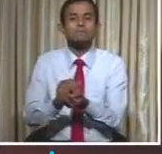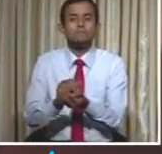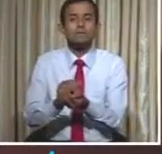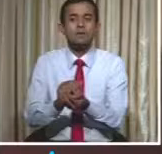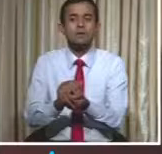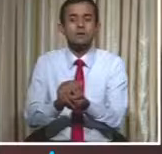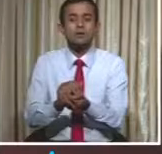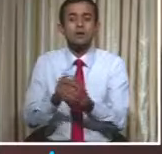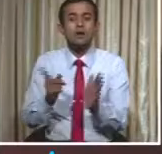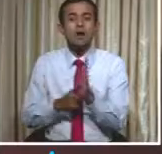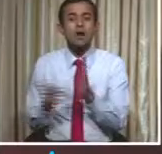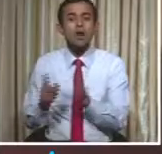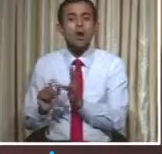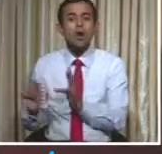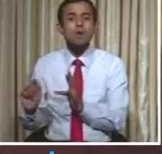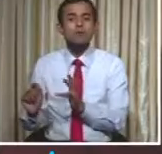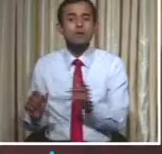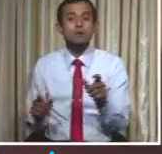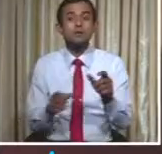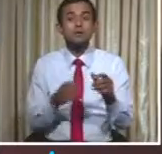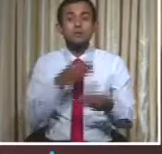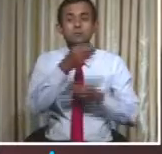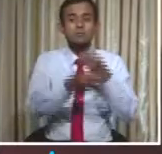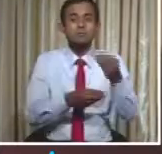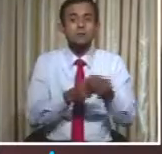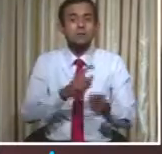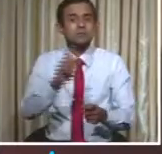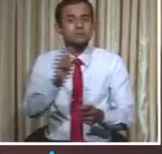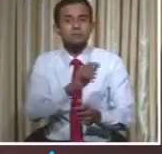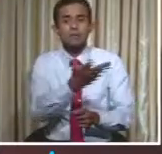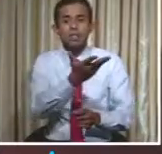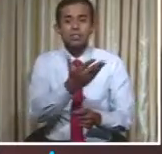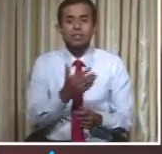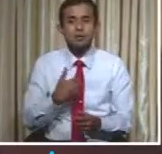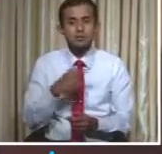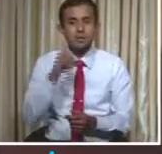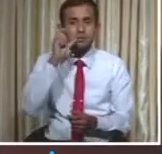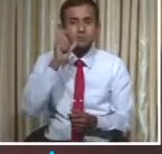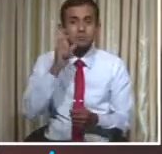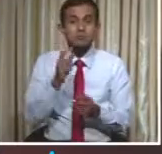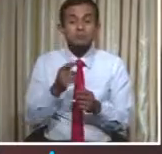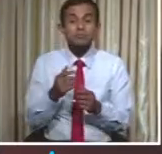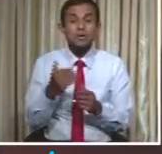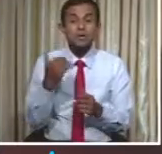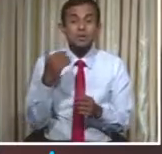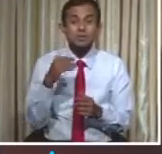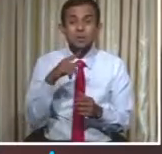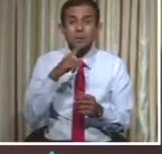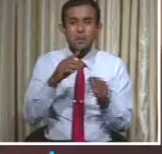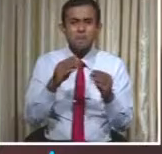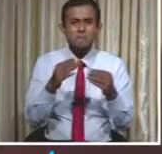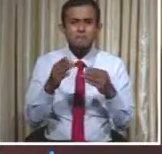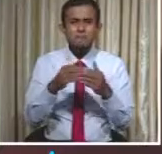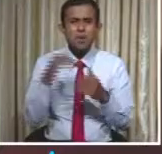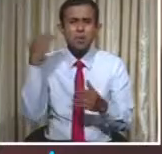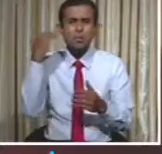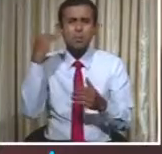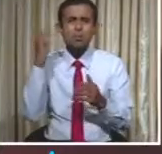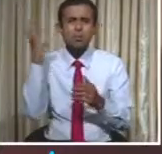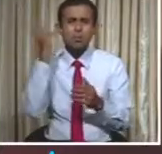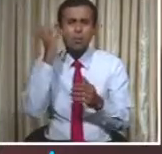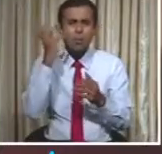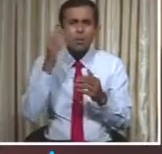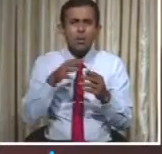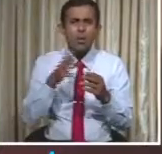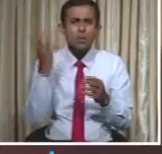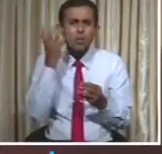හැබැයි කම්කරු කාර්යාල මේ මිනිස්සුන්ට මේ ආදායමක් නැහැ දැන් අපි බැලුවොත් සිප්පි කටු මටුළු එහෙම නැත්නම් ඔය